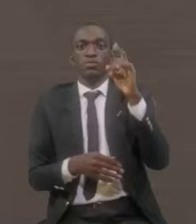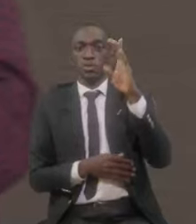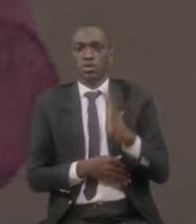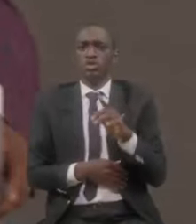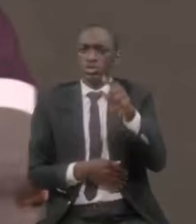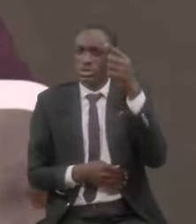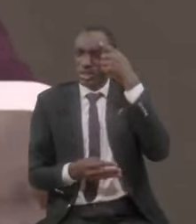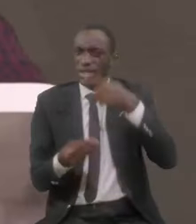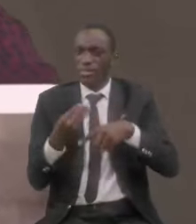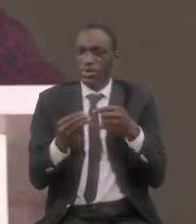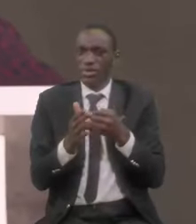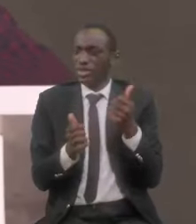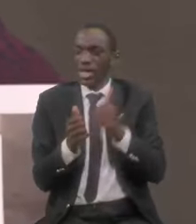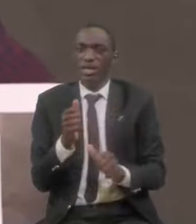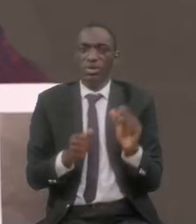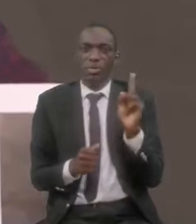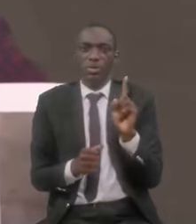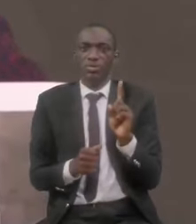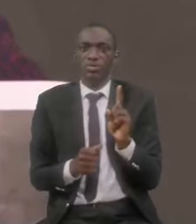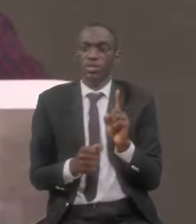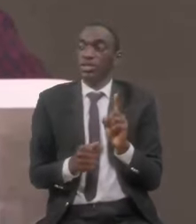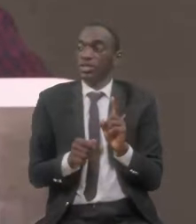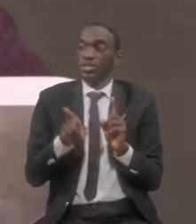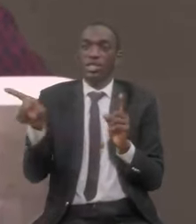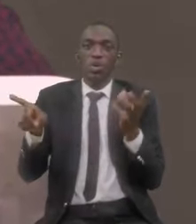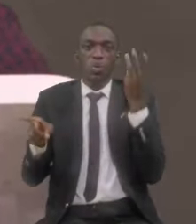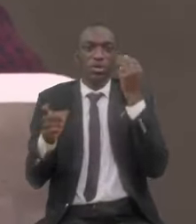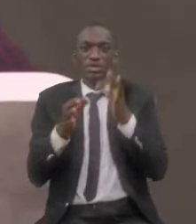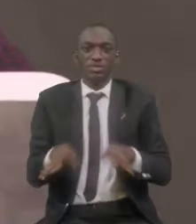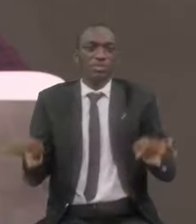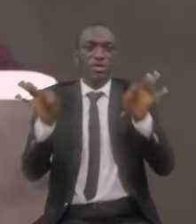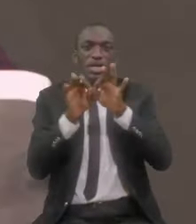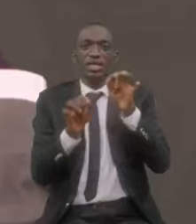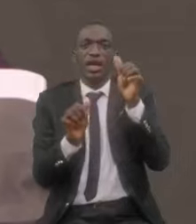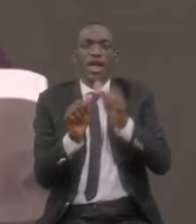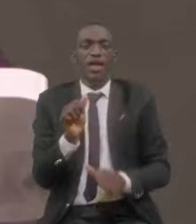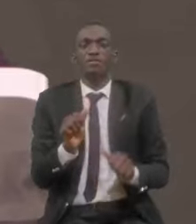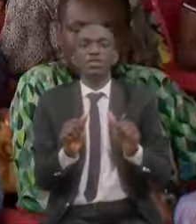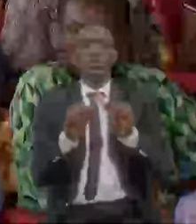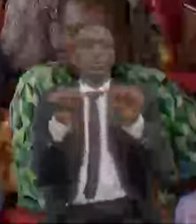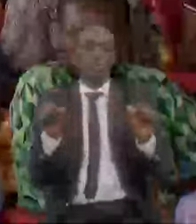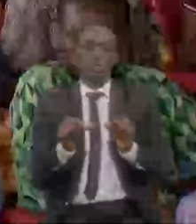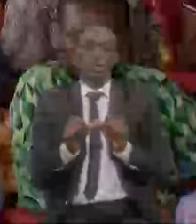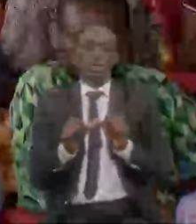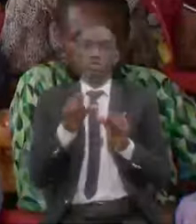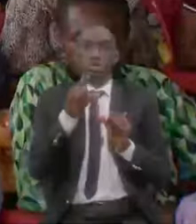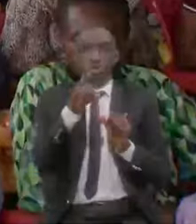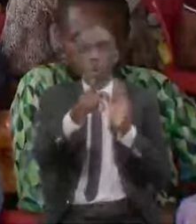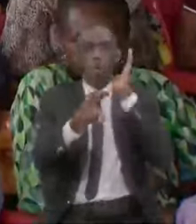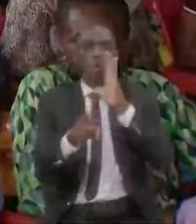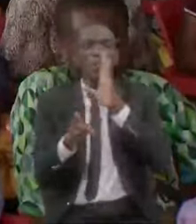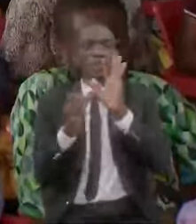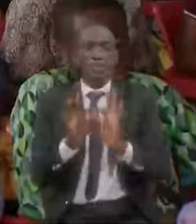Pense de différentes manières, il était important de façon complète. Tu seras important au nom de